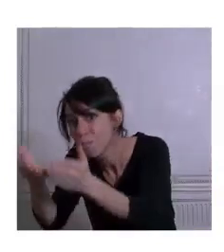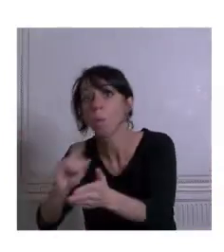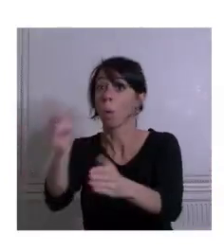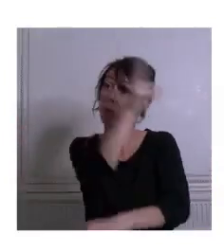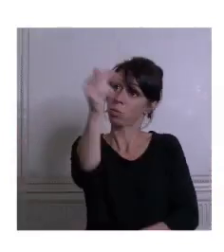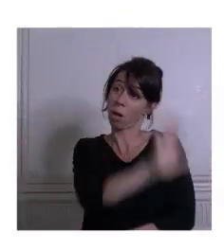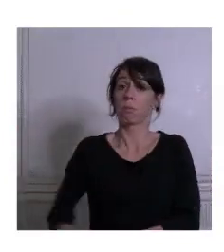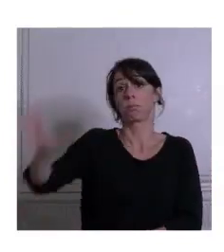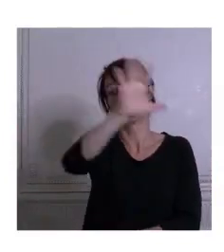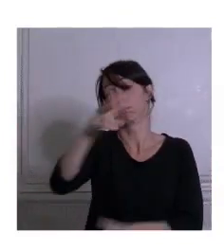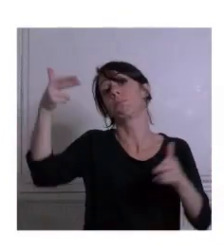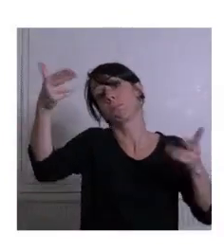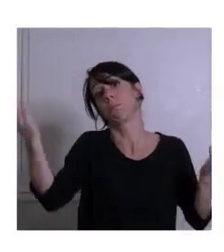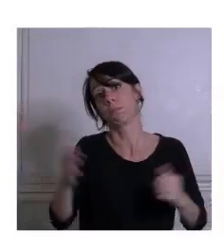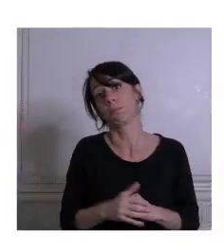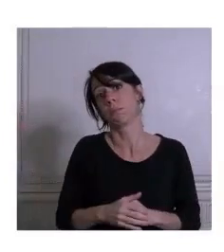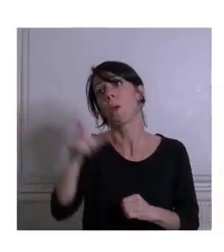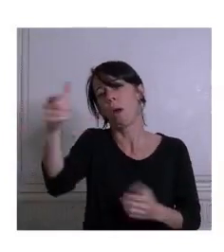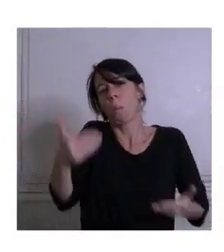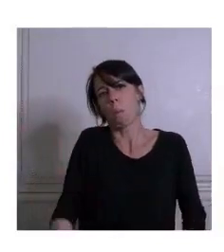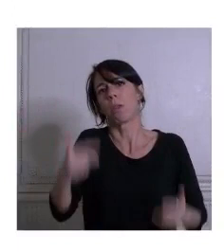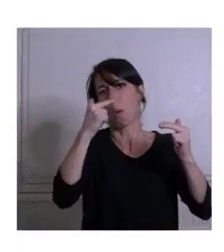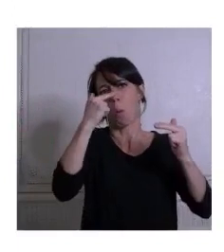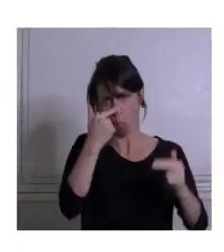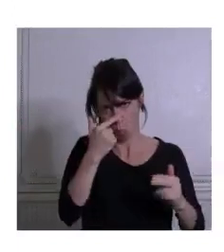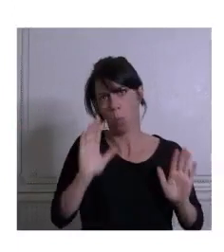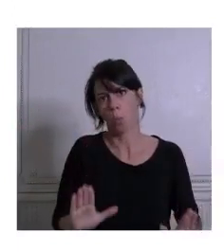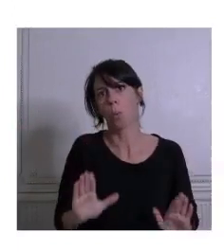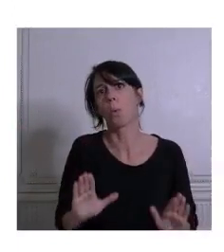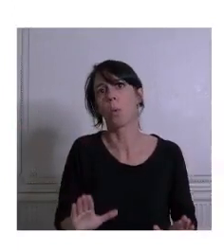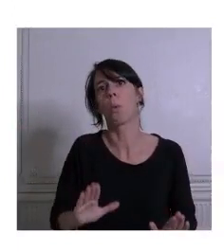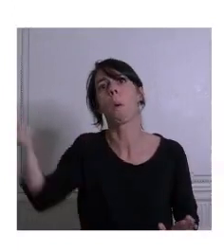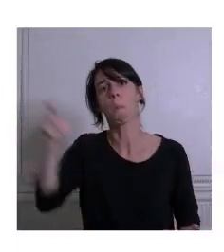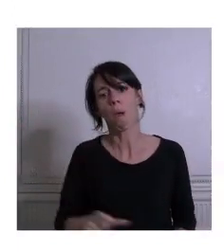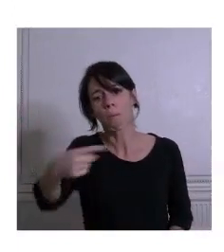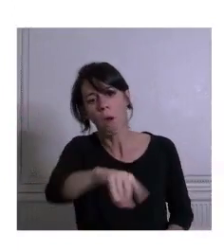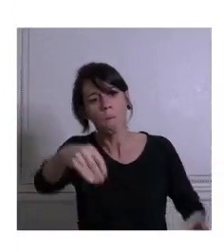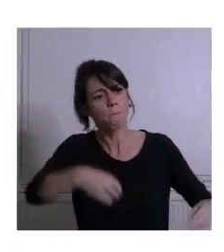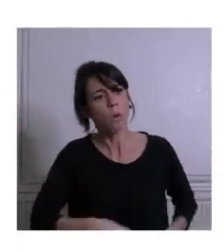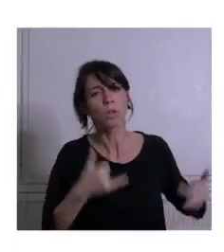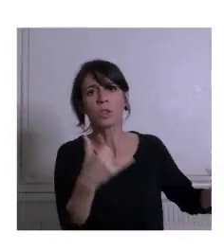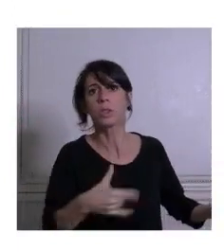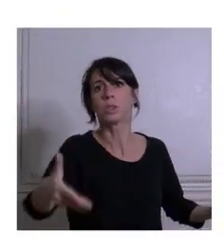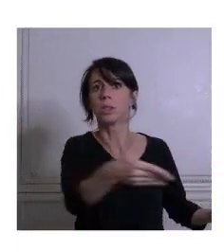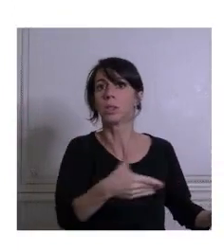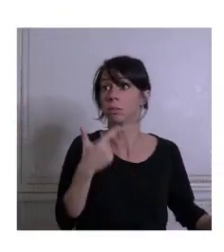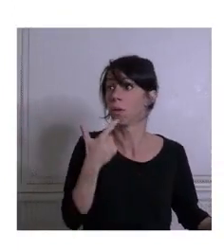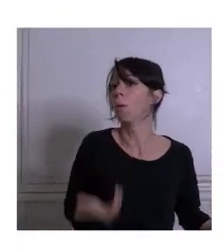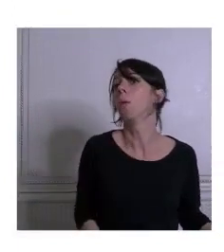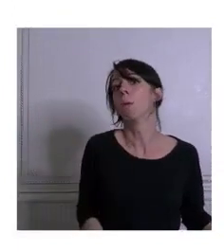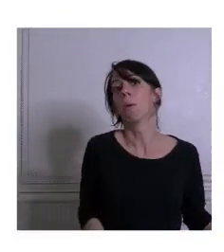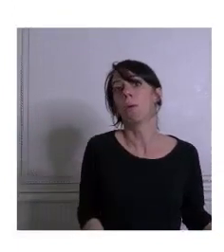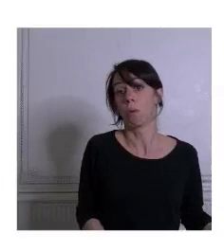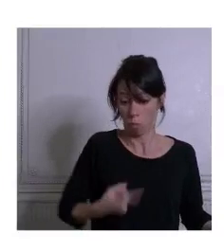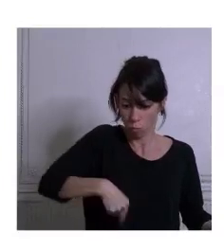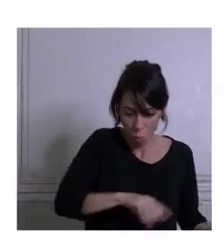Donc, je reste là. Et faire un audit. Et quand on fait un audit, M. Sadaberry, l'objectif derrière, c'est de mettre en place un plan d'action. Donc, quand